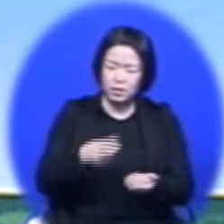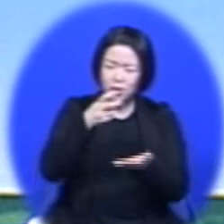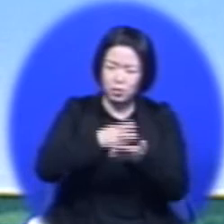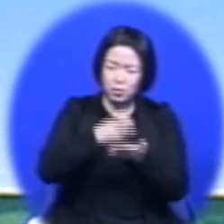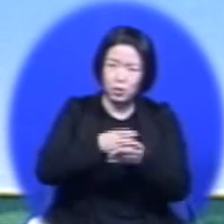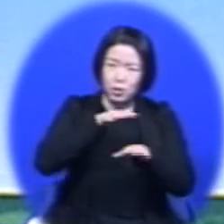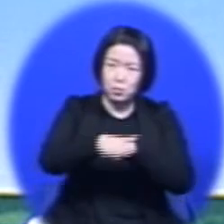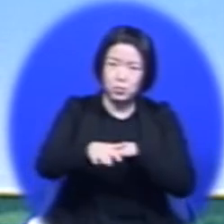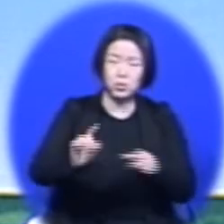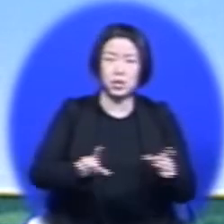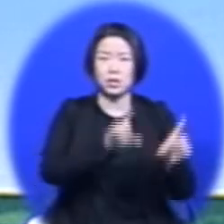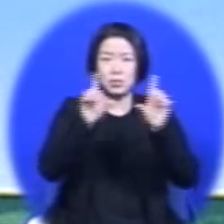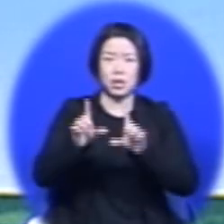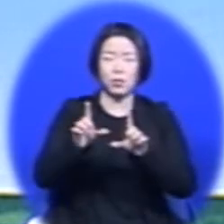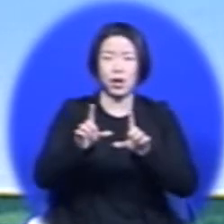있는 겁니다.